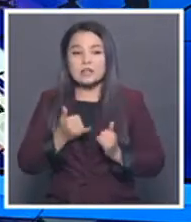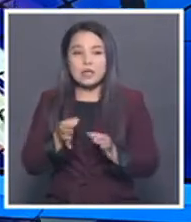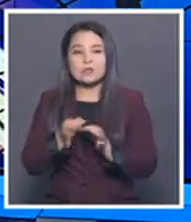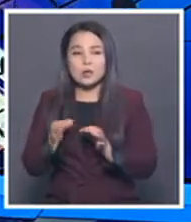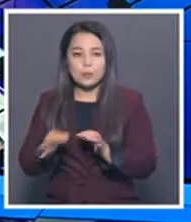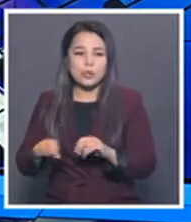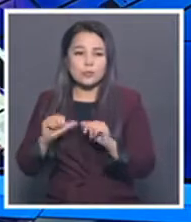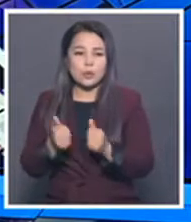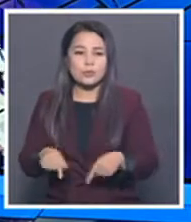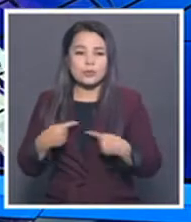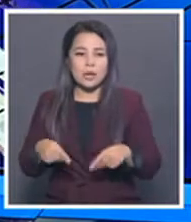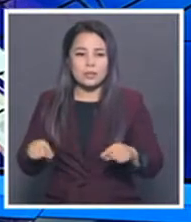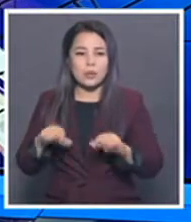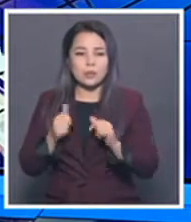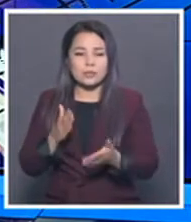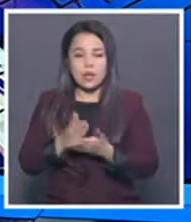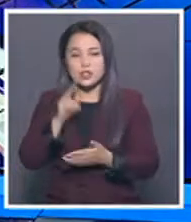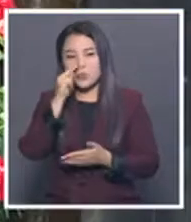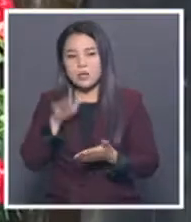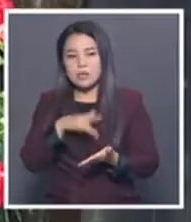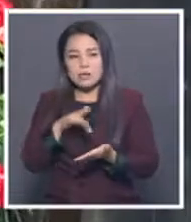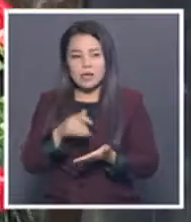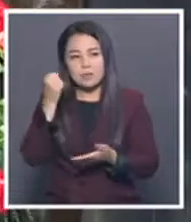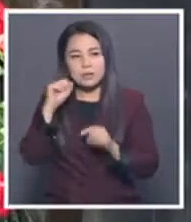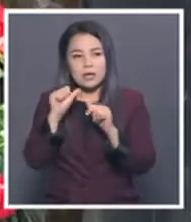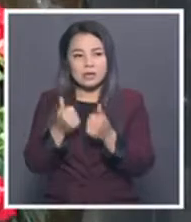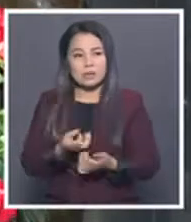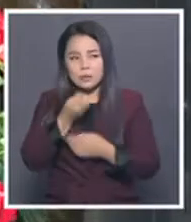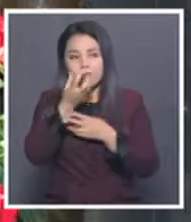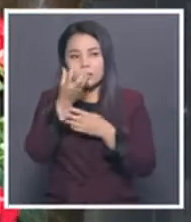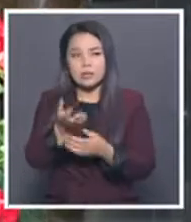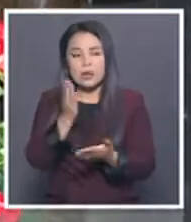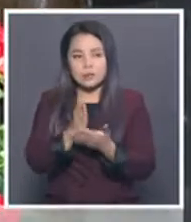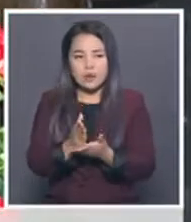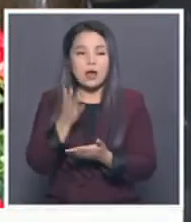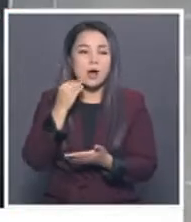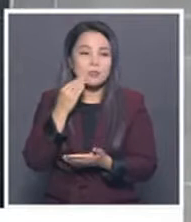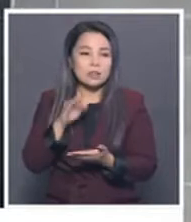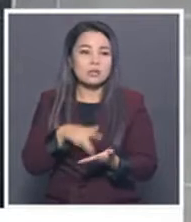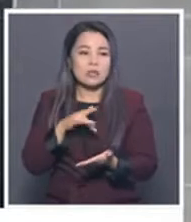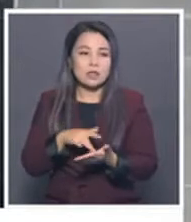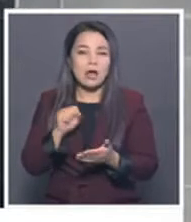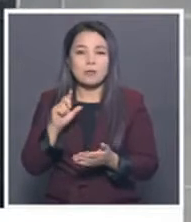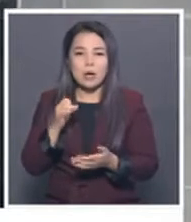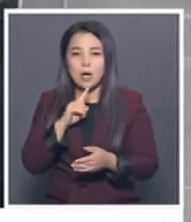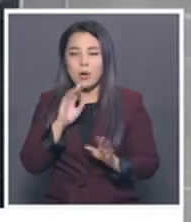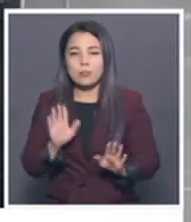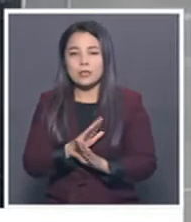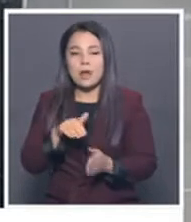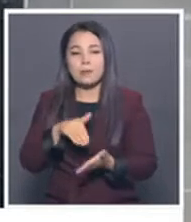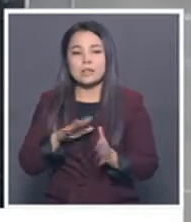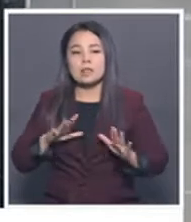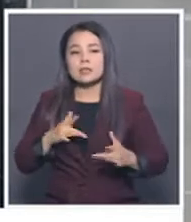шаралар ұйымдастырылып жатыр. Шымкентте Шәмші Қалдаяқовтың ескерткішіне гүл шоқтары қойылды. Алматыдағы Абай атындағы опера және балет